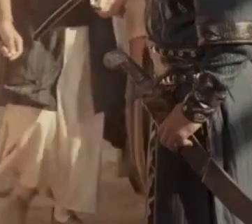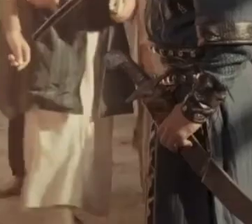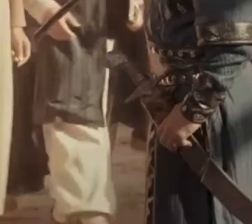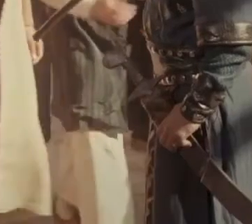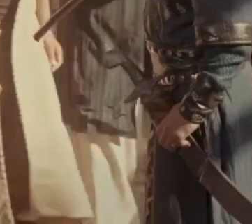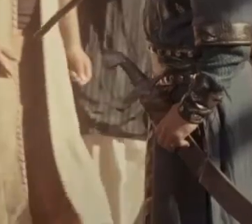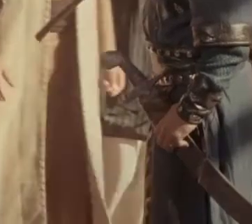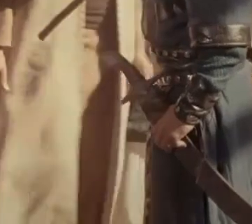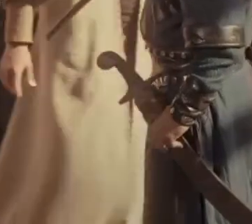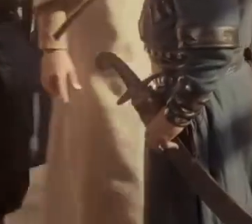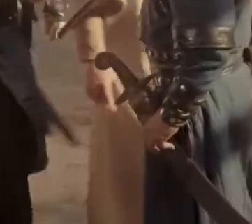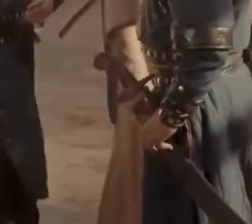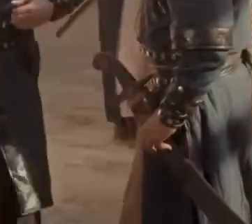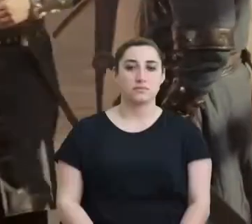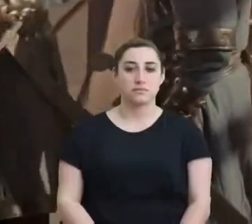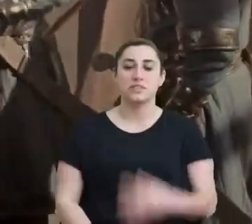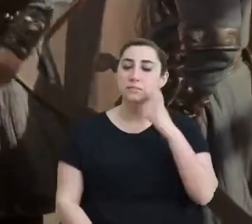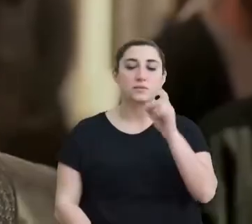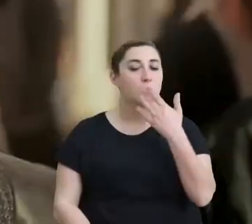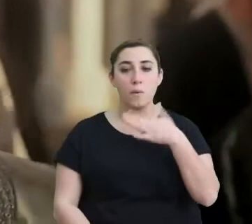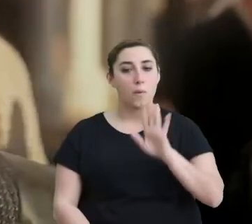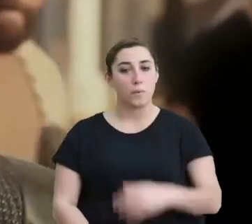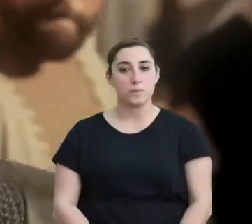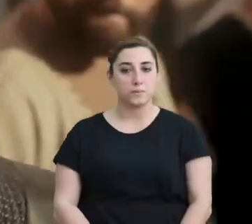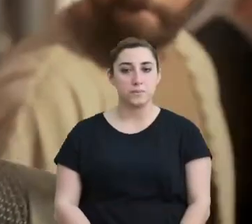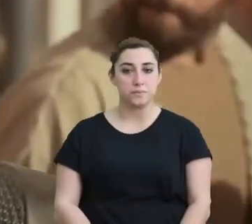dizen içecek satıcısı. Kimse yoktur hanım.